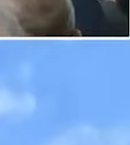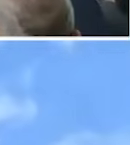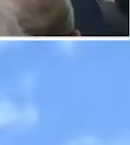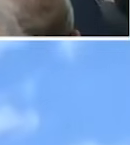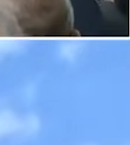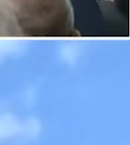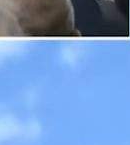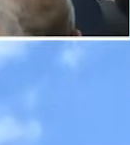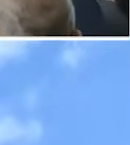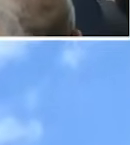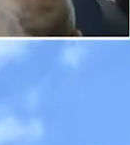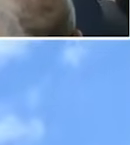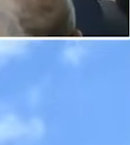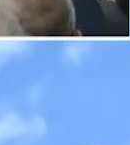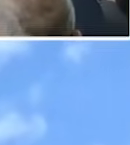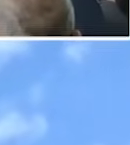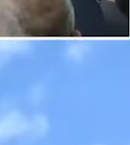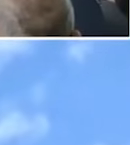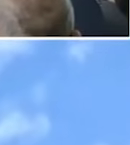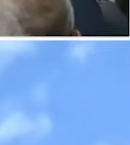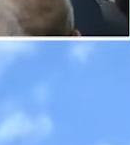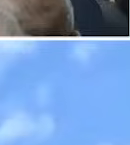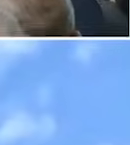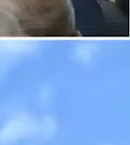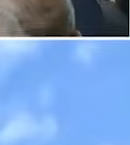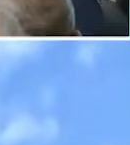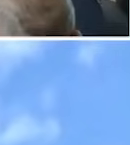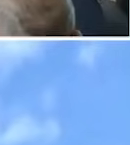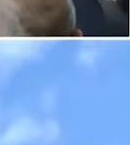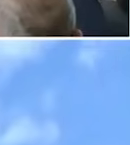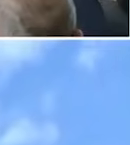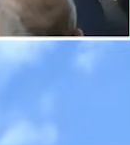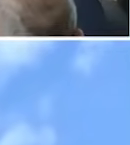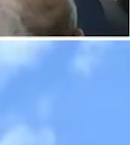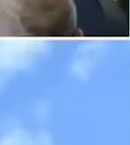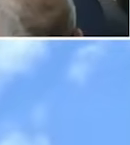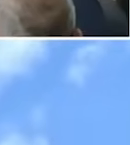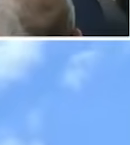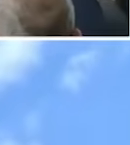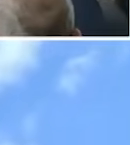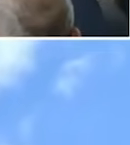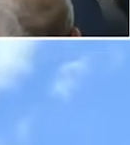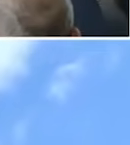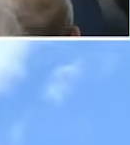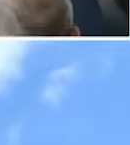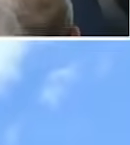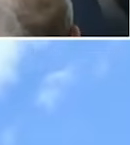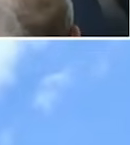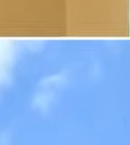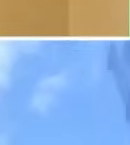karena selain sebagai aktris dan juga politikus, Marissa Haque ini saat ini kemarin masih